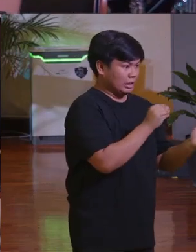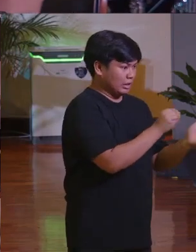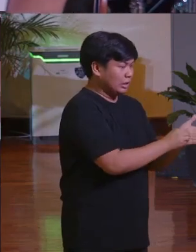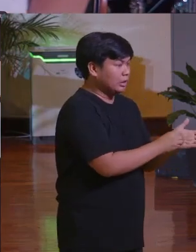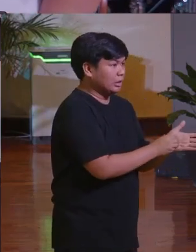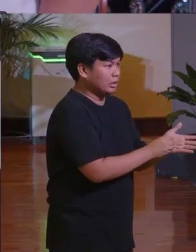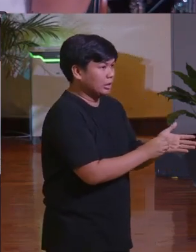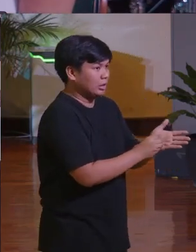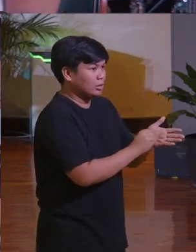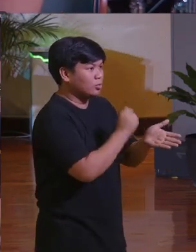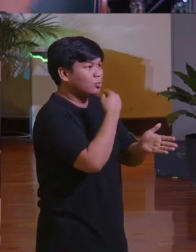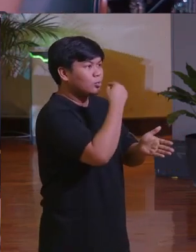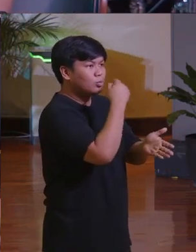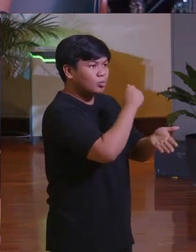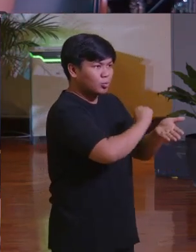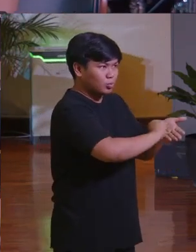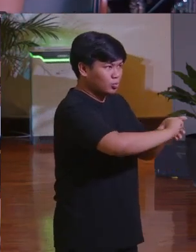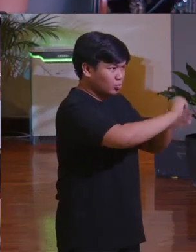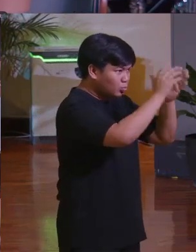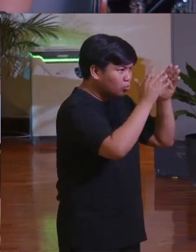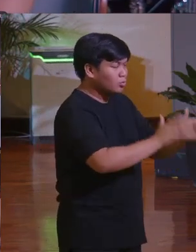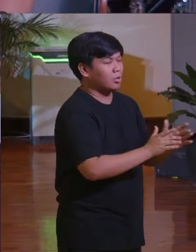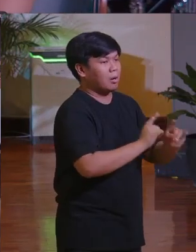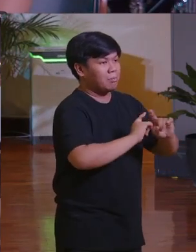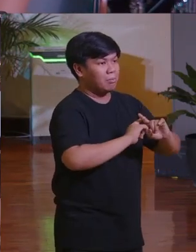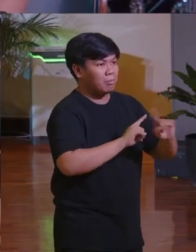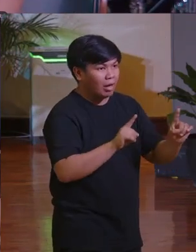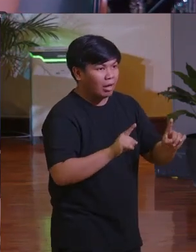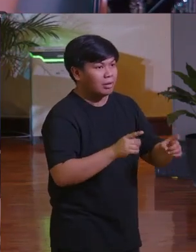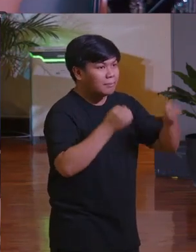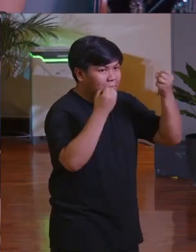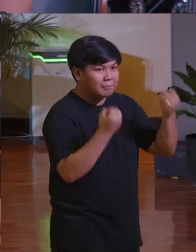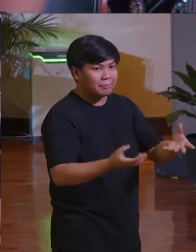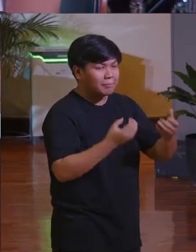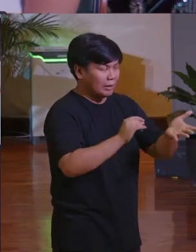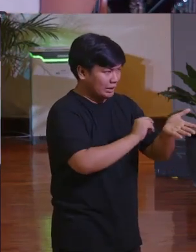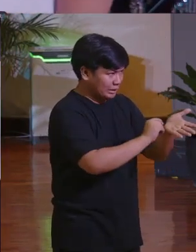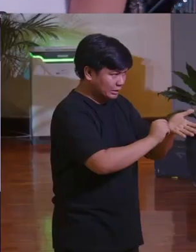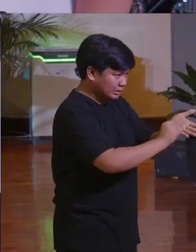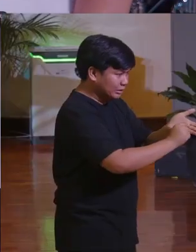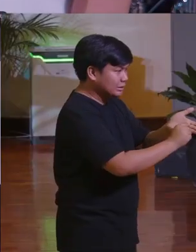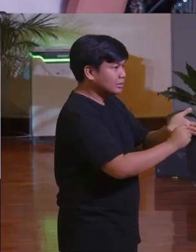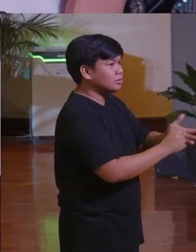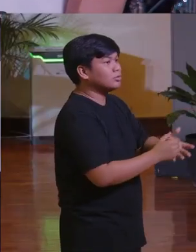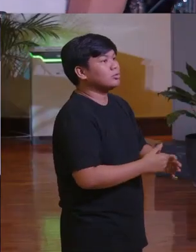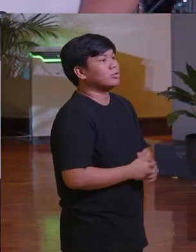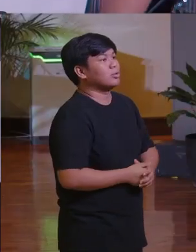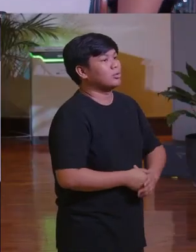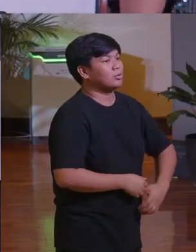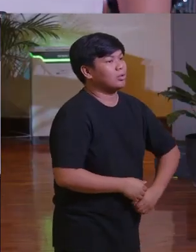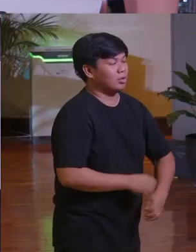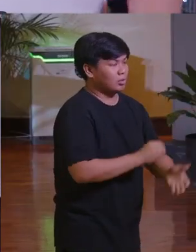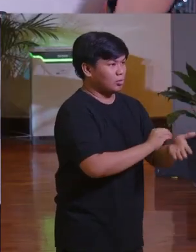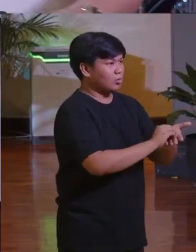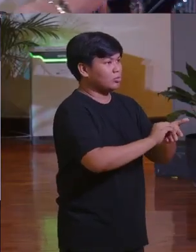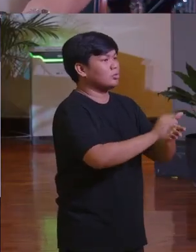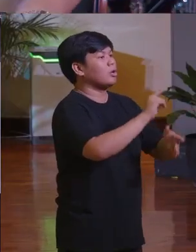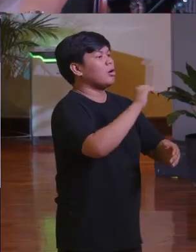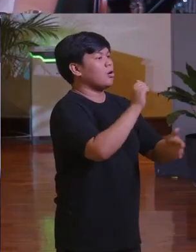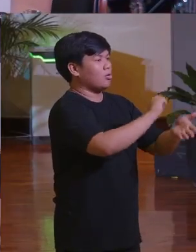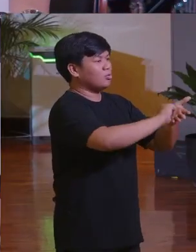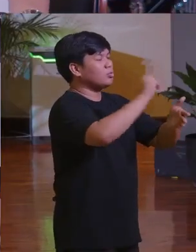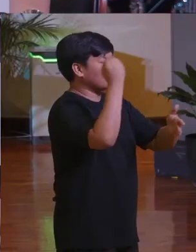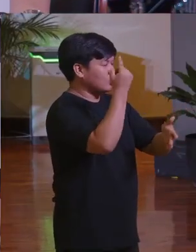Marami pong debate kung siya nga yung author o hindi. Pero marami siyang sinabi dito na yung author lang ang